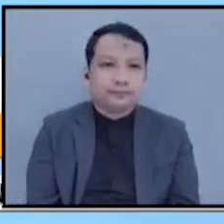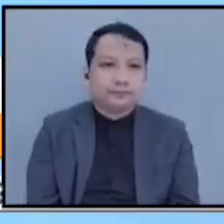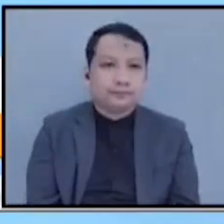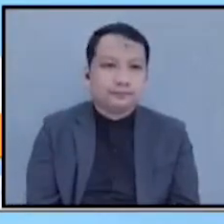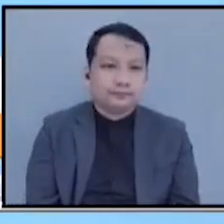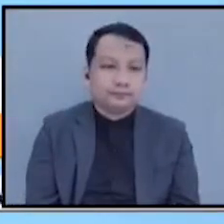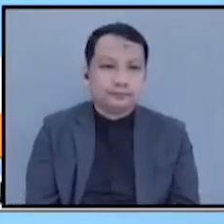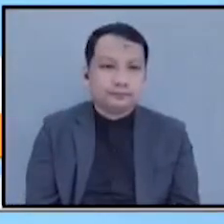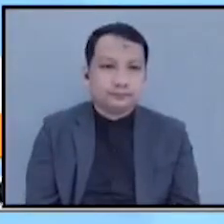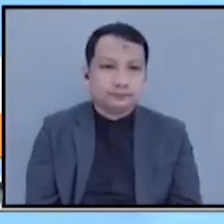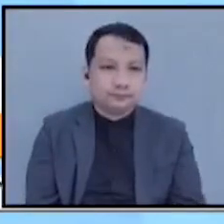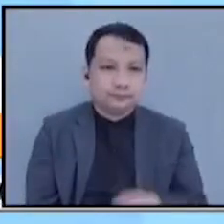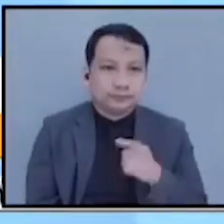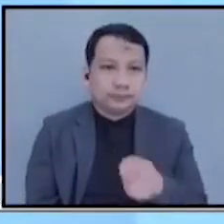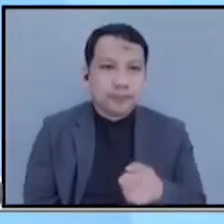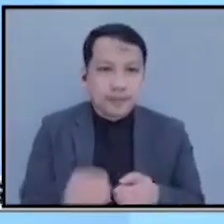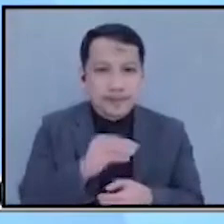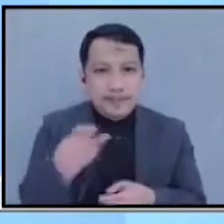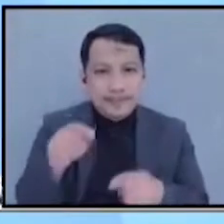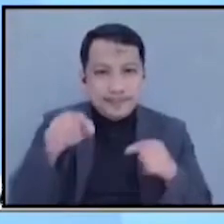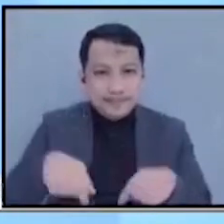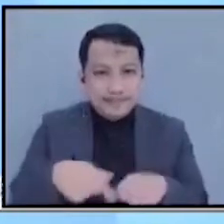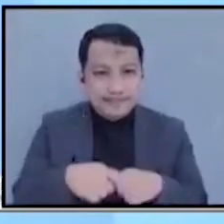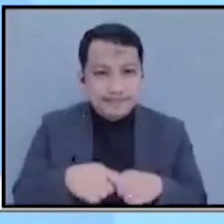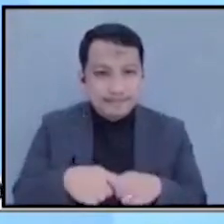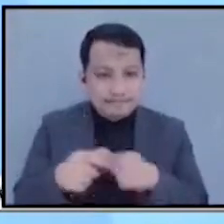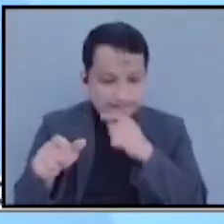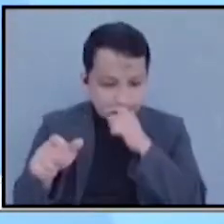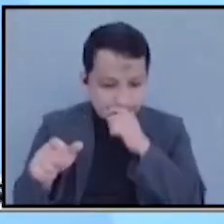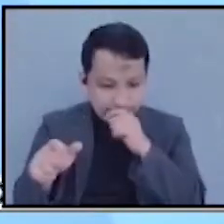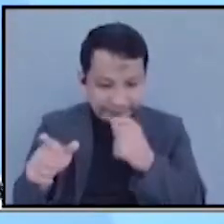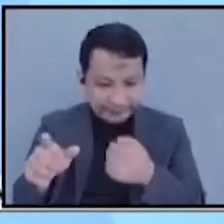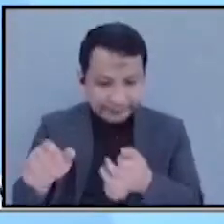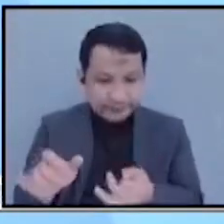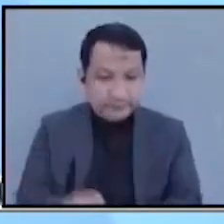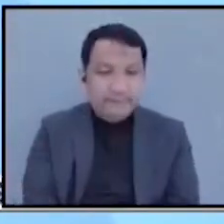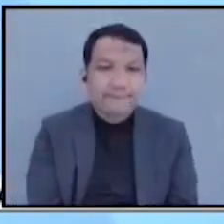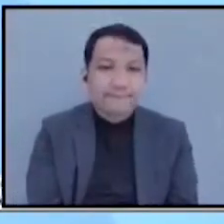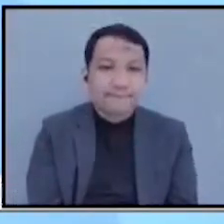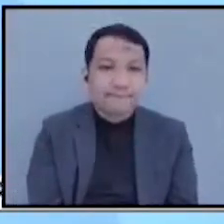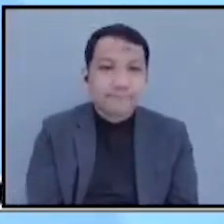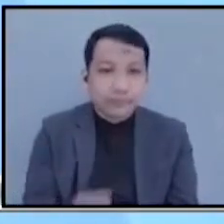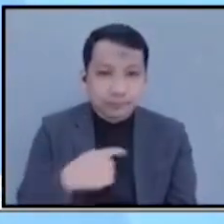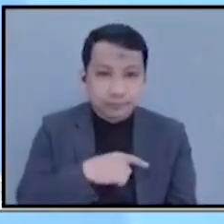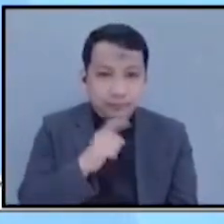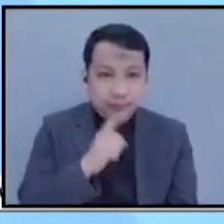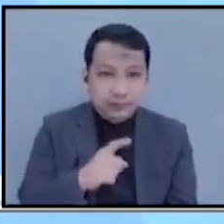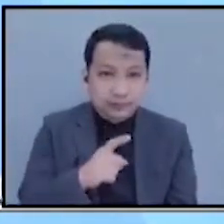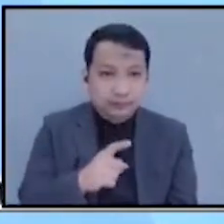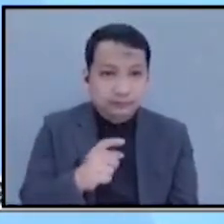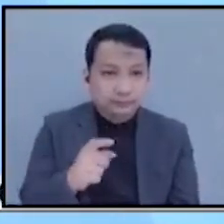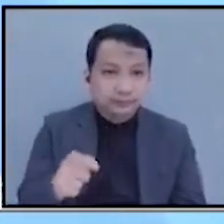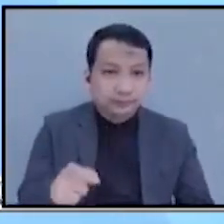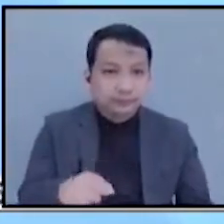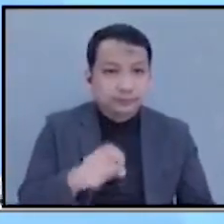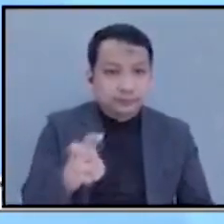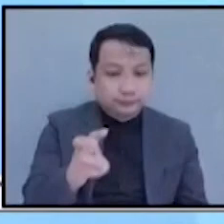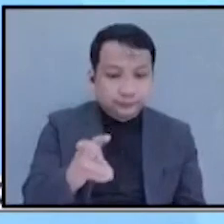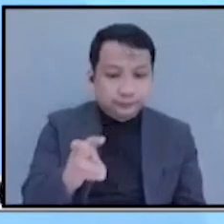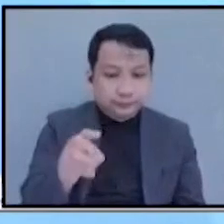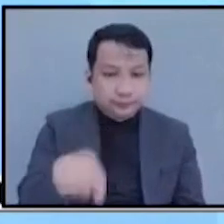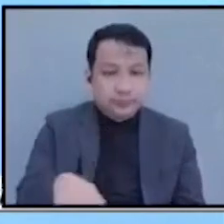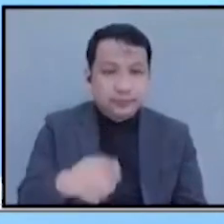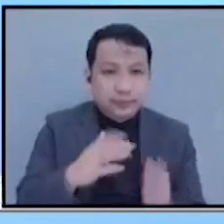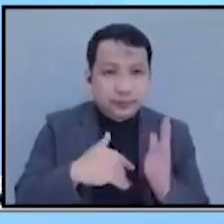isang mall dito sa Green Hills, San Juan City, Metro Manila ang pasok sa top 60 ng mga painting